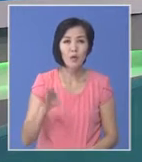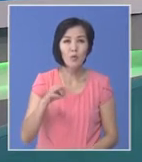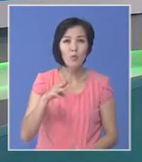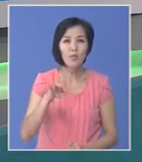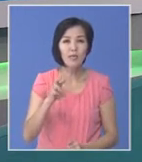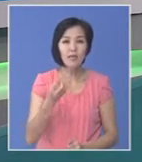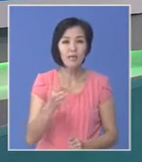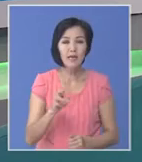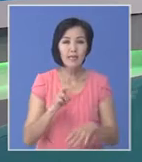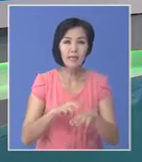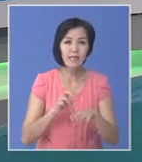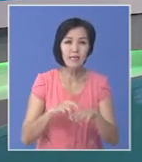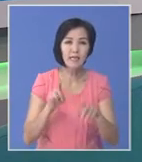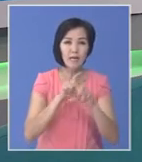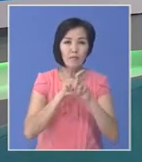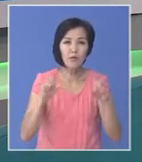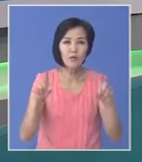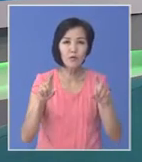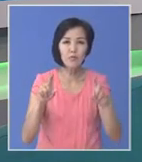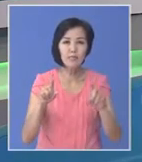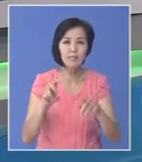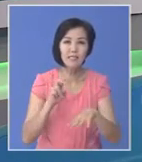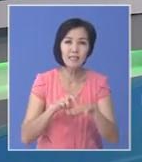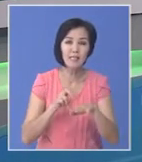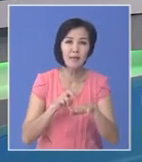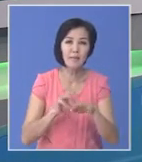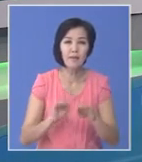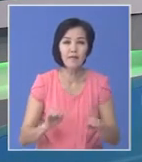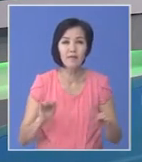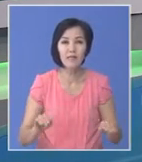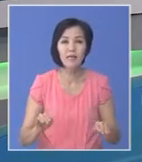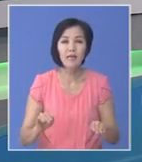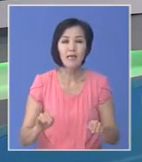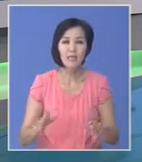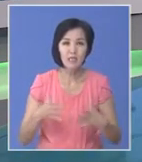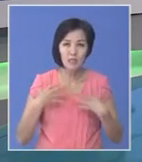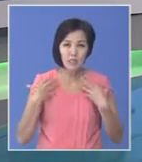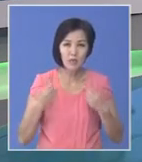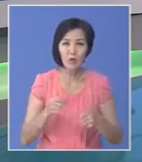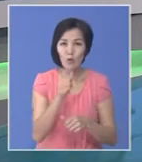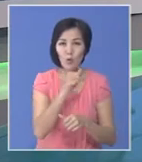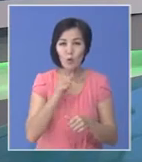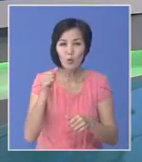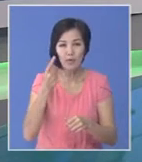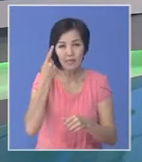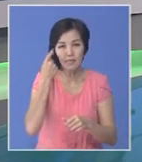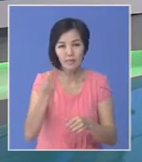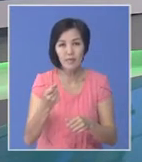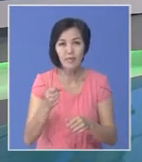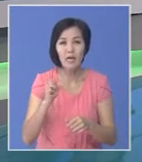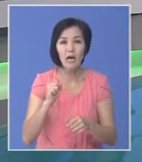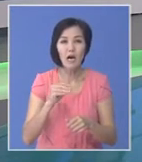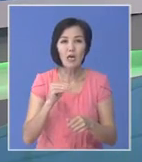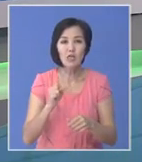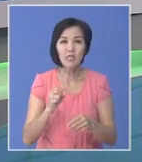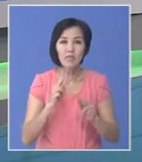Өтенай дәрігерлік амбулаториясының учаскелік терапевті мықты денсаулықтың құпиясын біледі. Дәрігер Ажар Байғазинованың еңбек өтілі